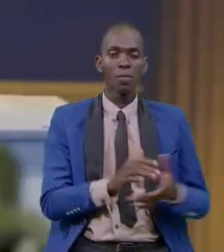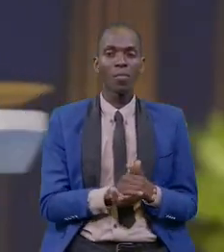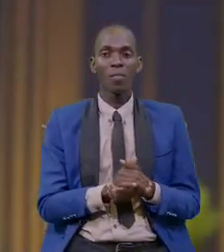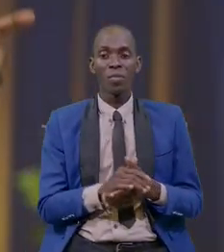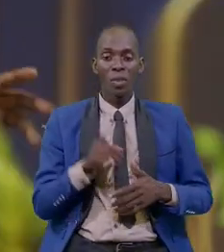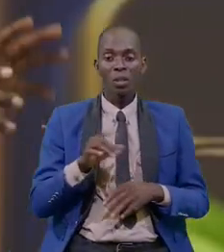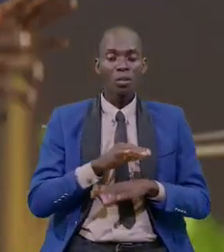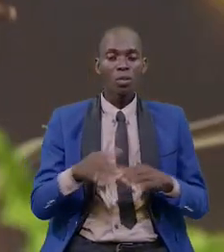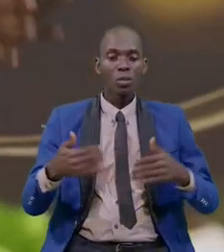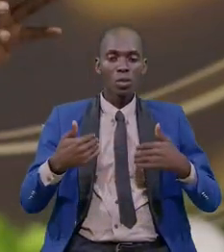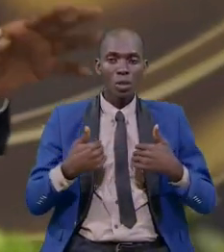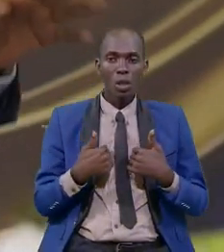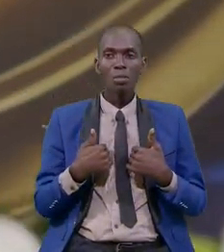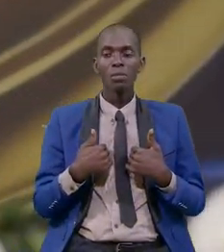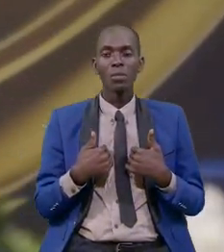Il n'a pas